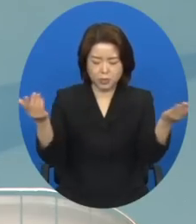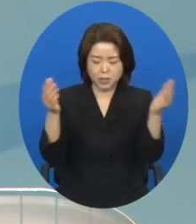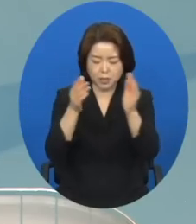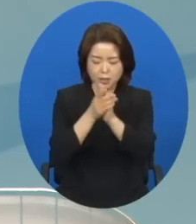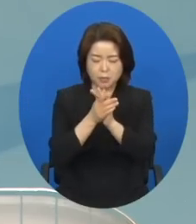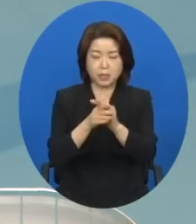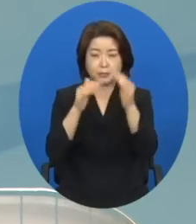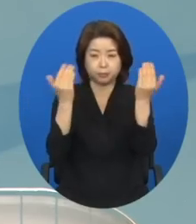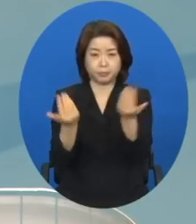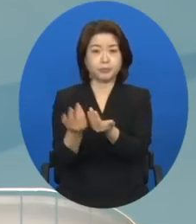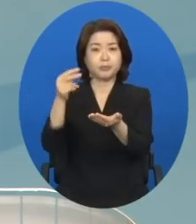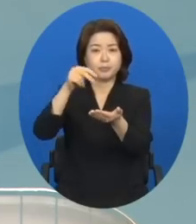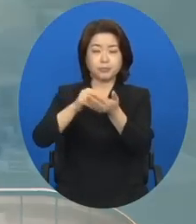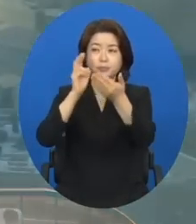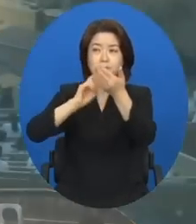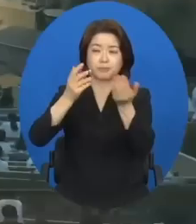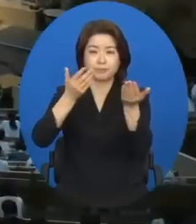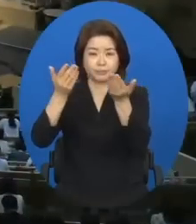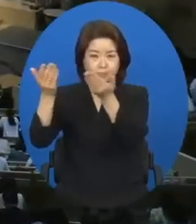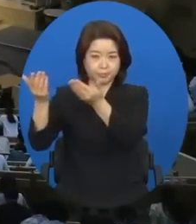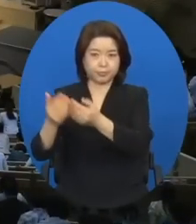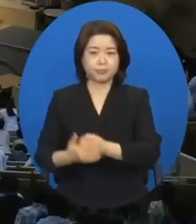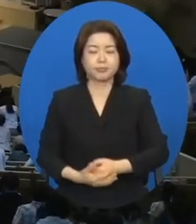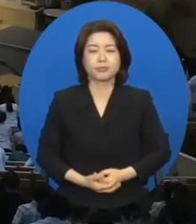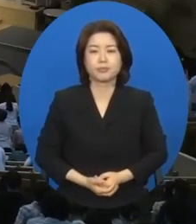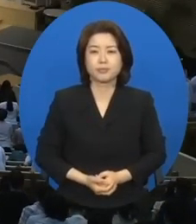같이 일어나셔서 찬양하겠습니다.